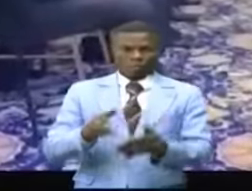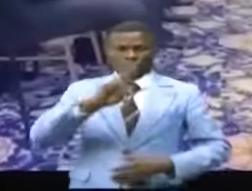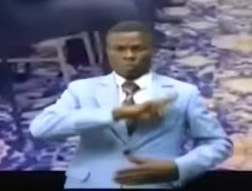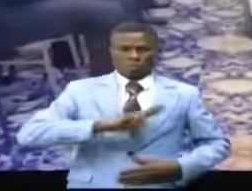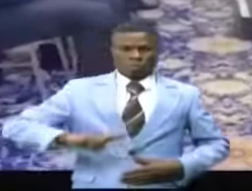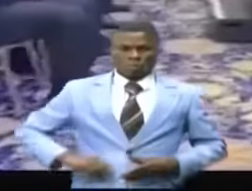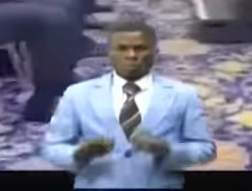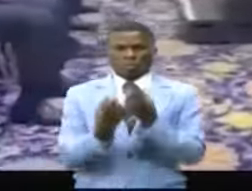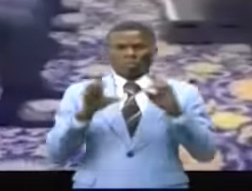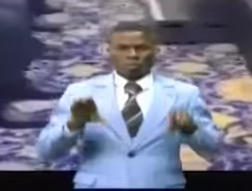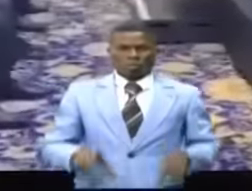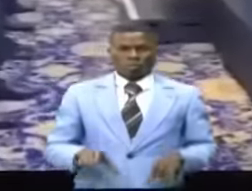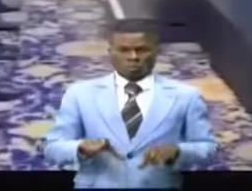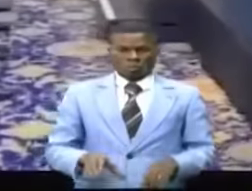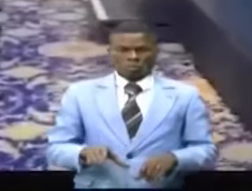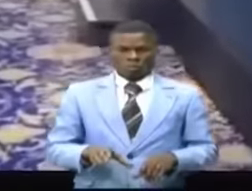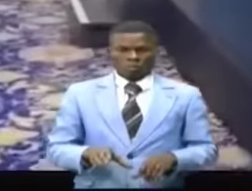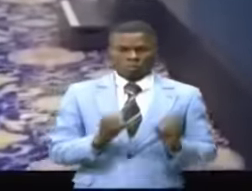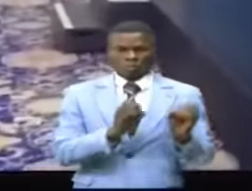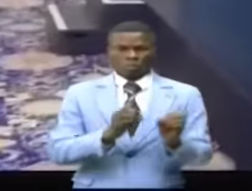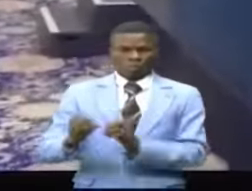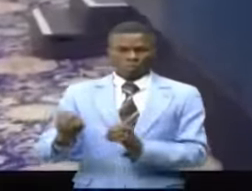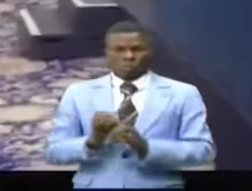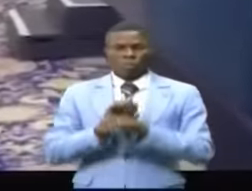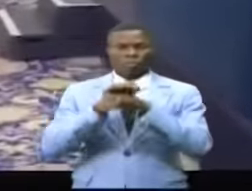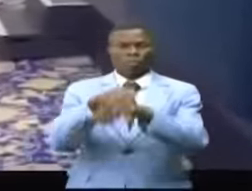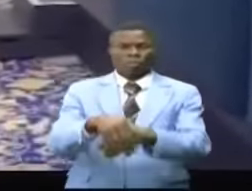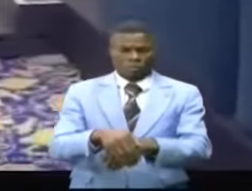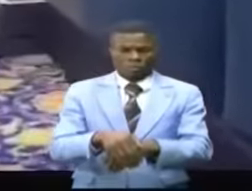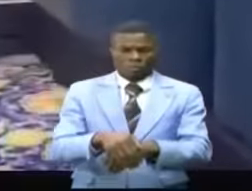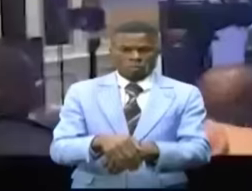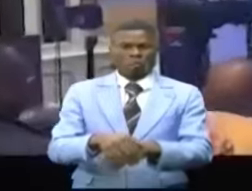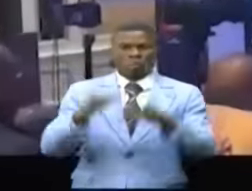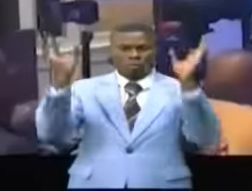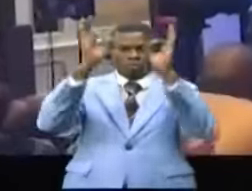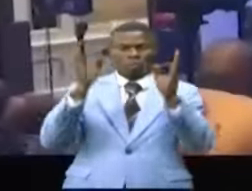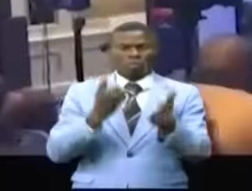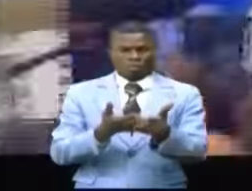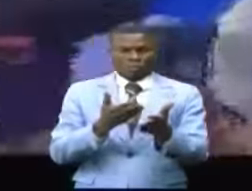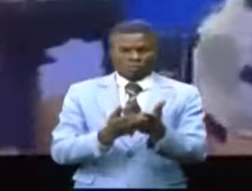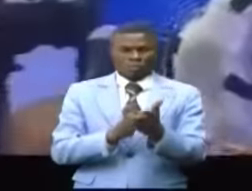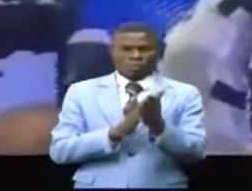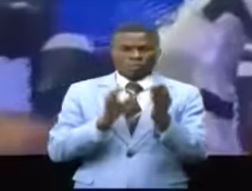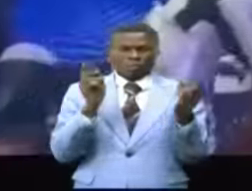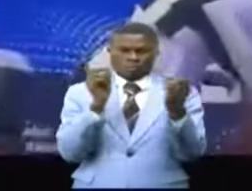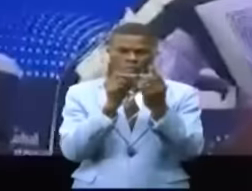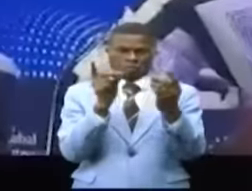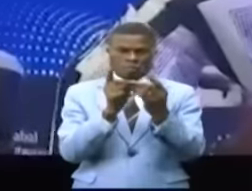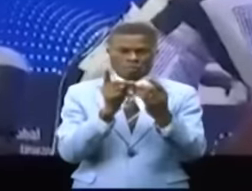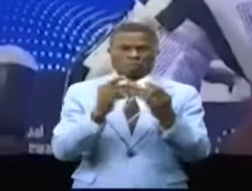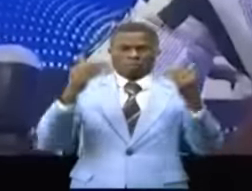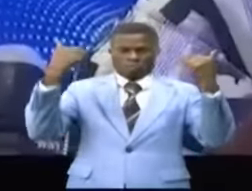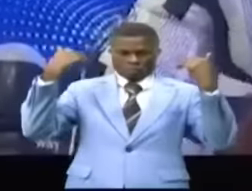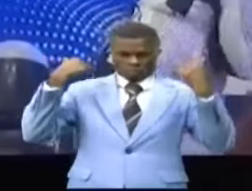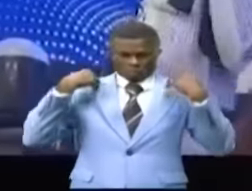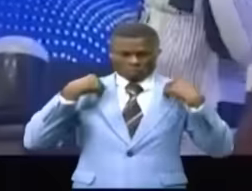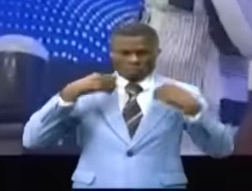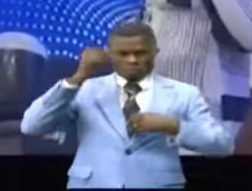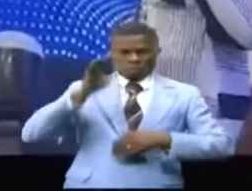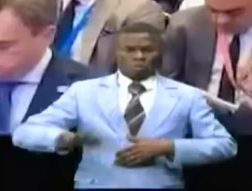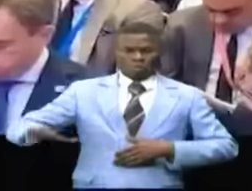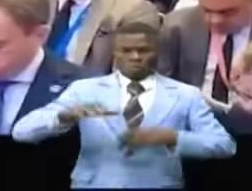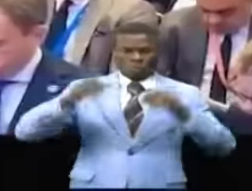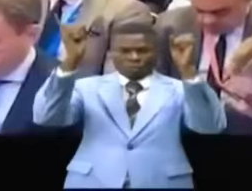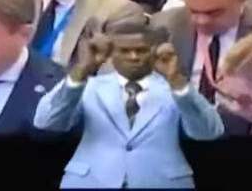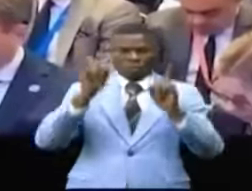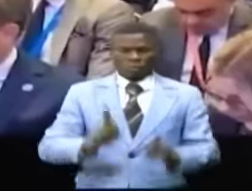République démocratique du Congo a tenu à participer à ce genre d'échange qui cadre avec sa notoriété d'être l'un des pays